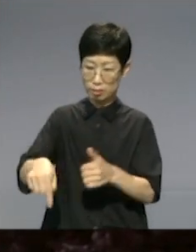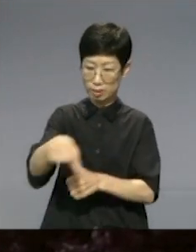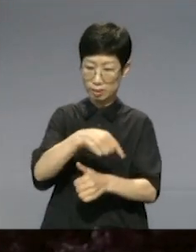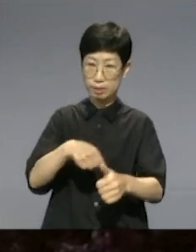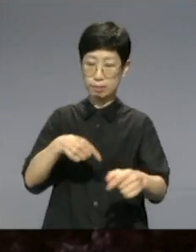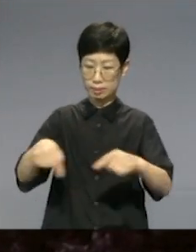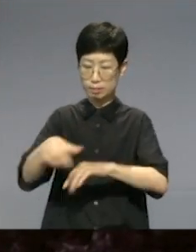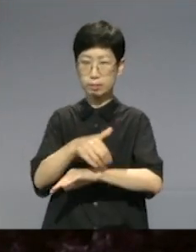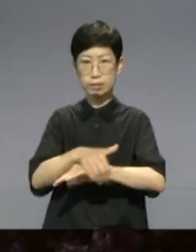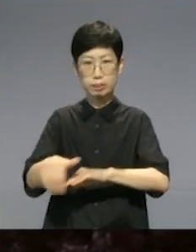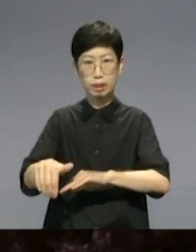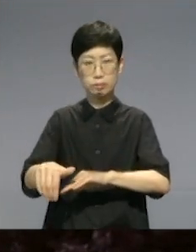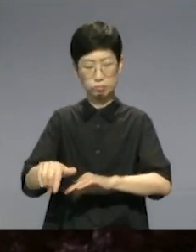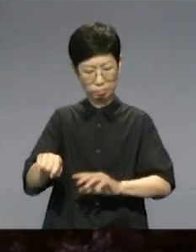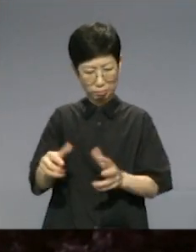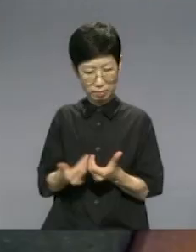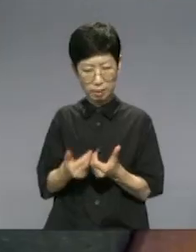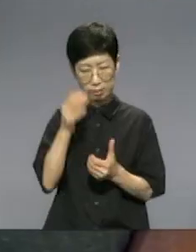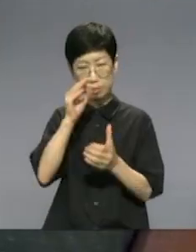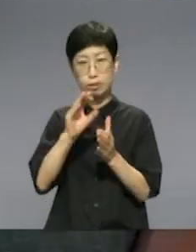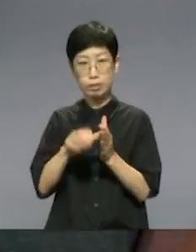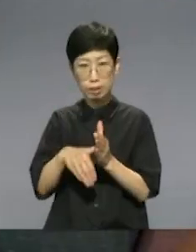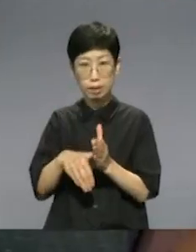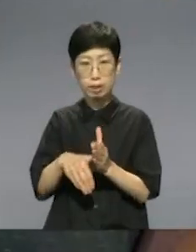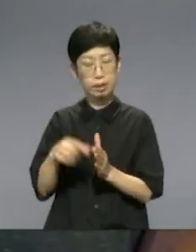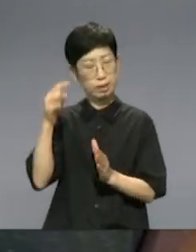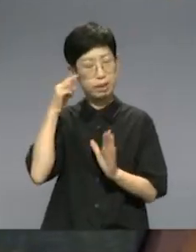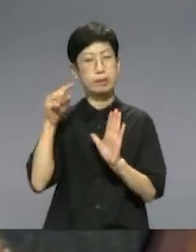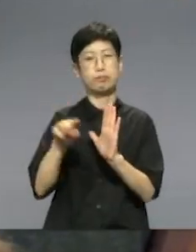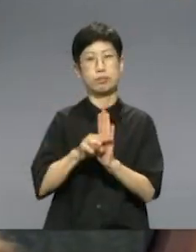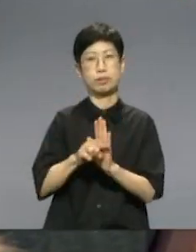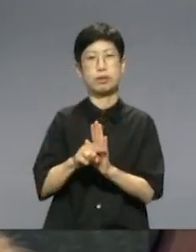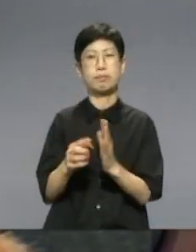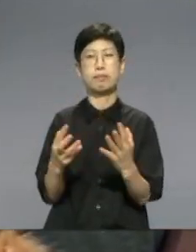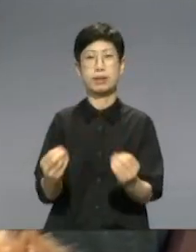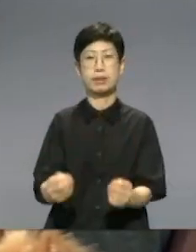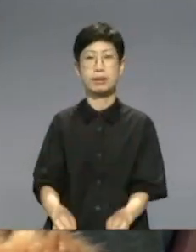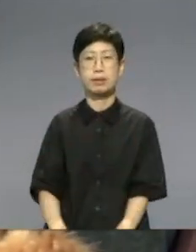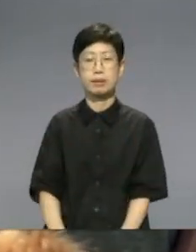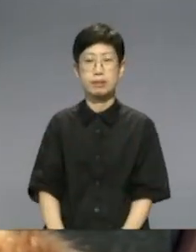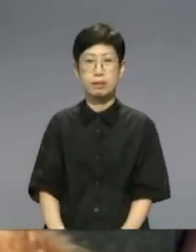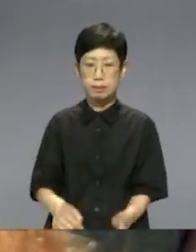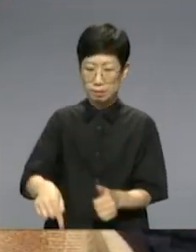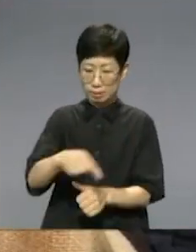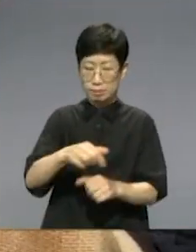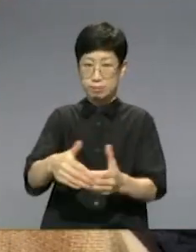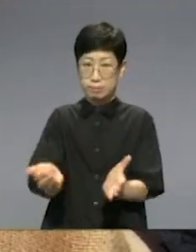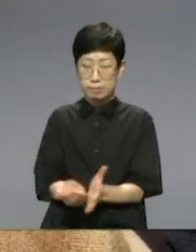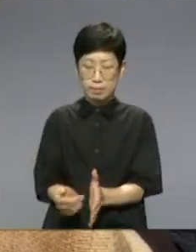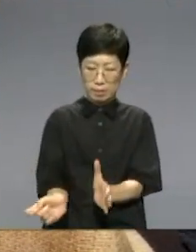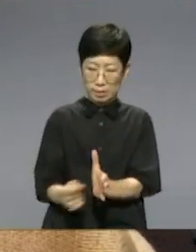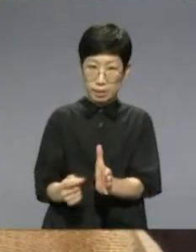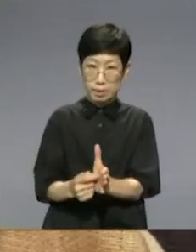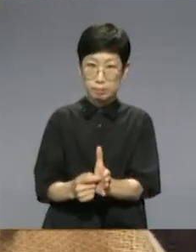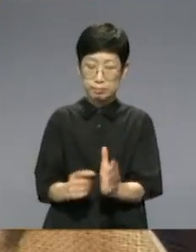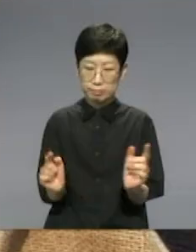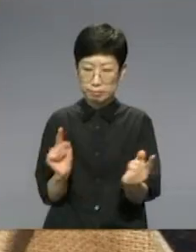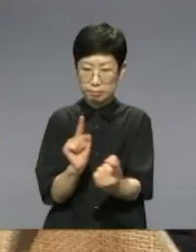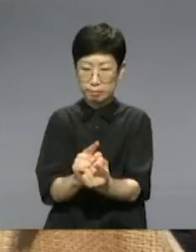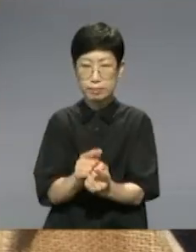정책 역행에 당연히 여론이 좋지 않습니다. 환경 단체들은 긴급 미팅을